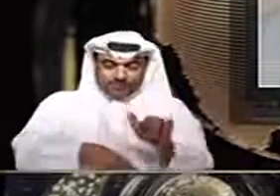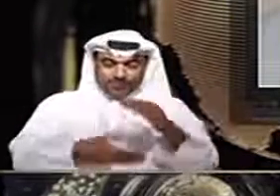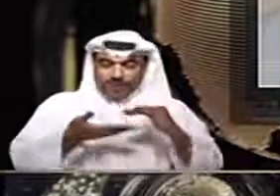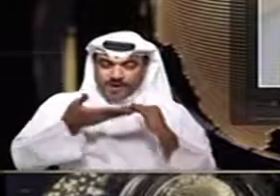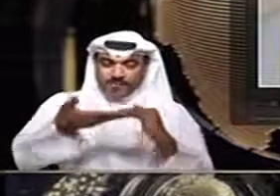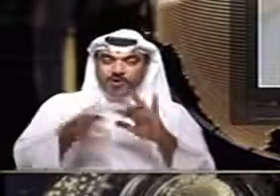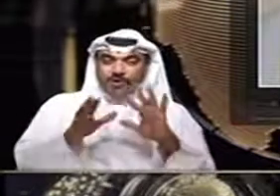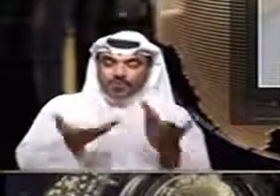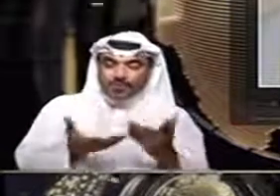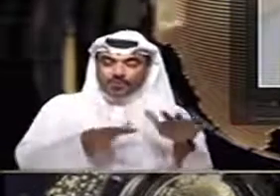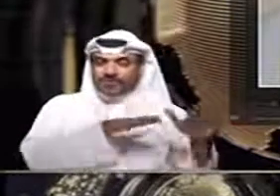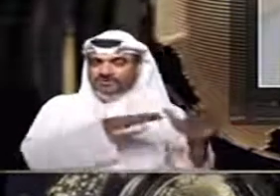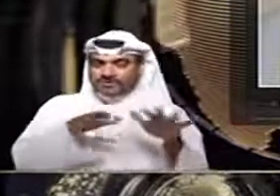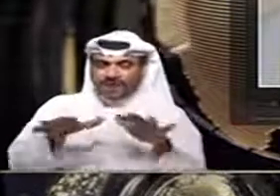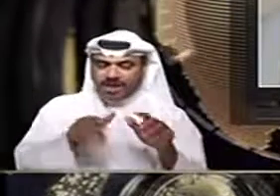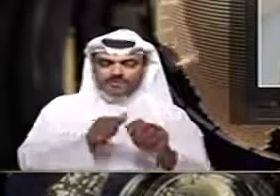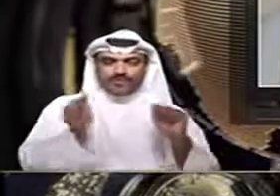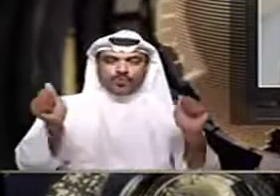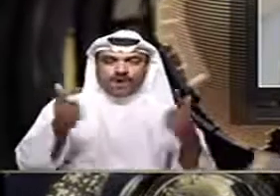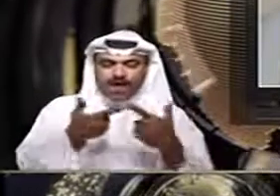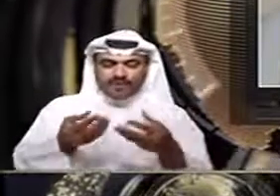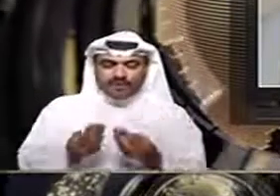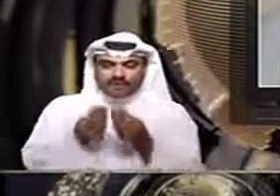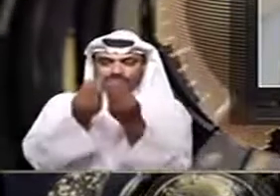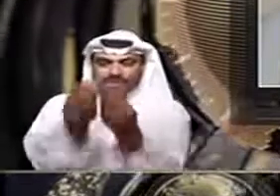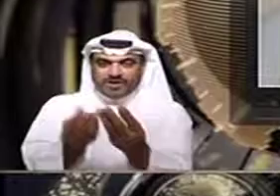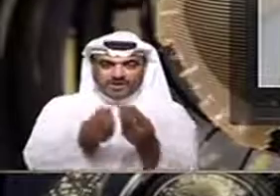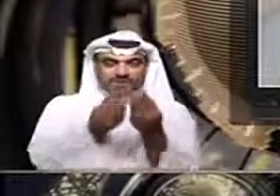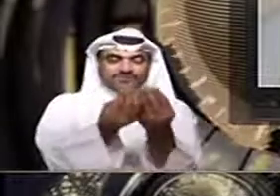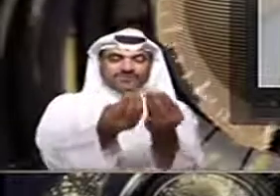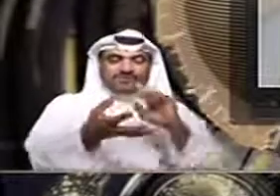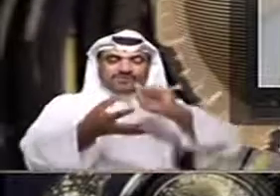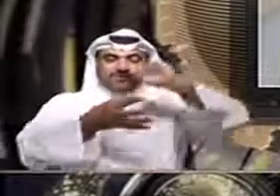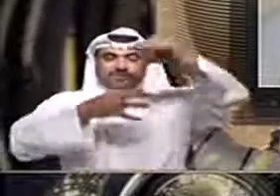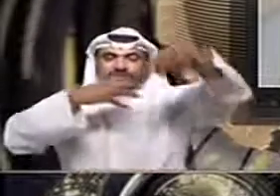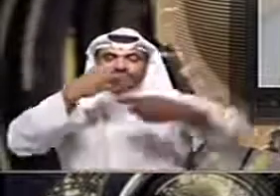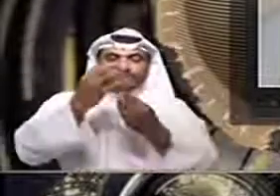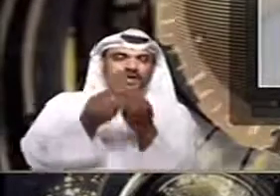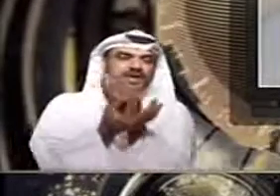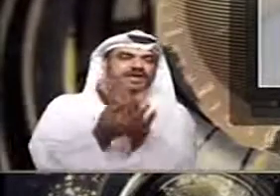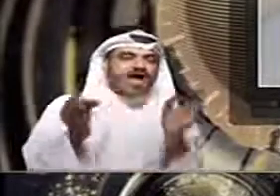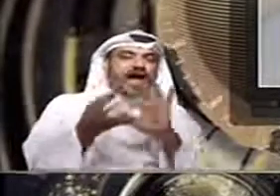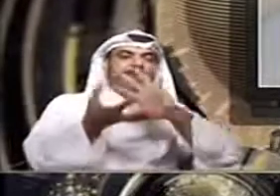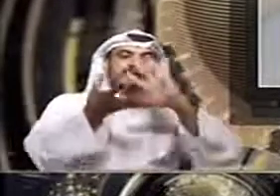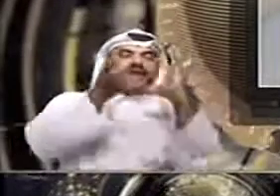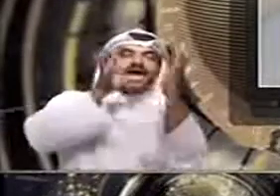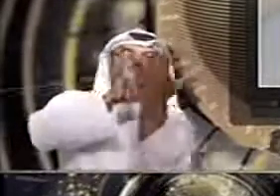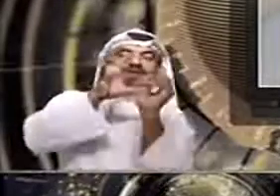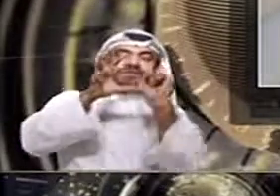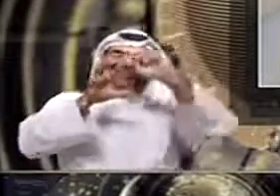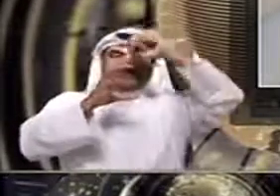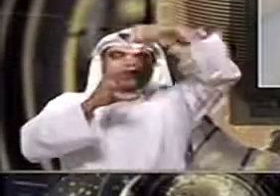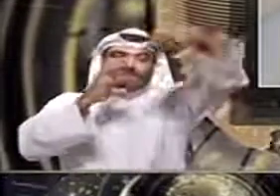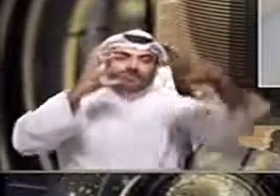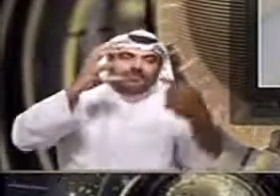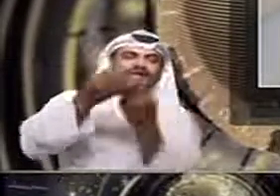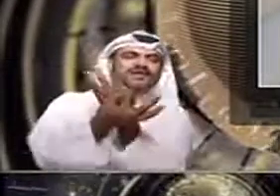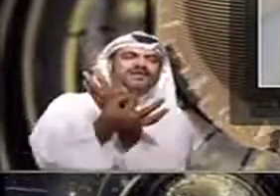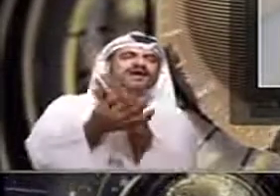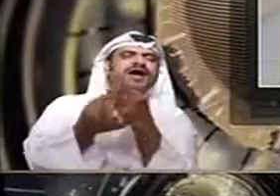بإغاثتها للمنكوبين عبر مبادراته الإنسانية في شتى بقاع العالم من مكانة وتقدير كبيرين لدى